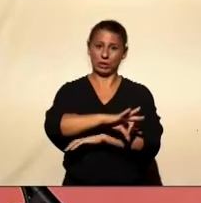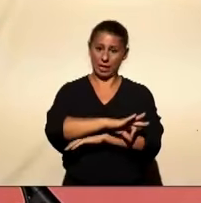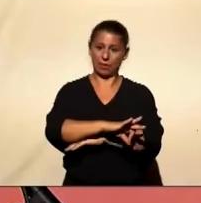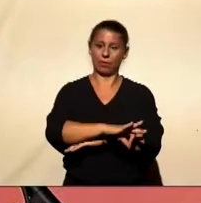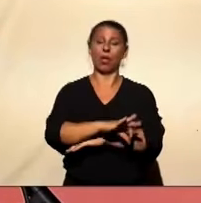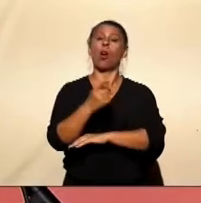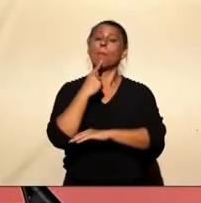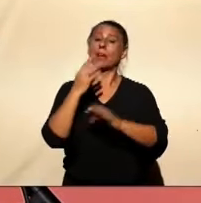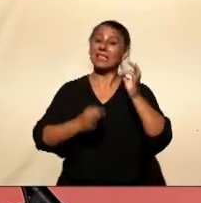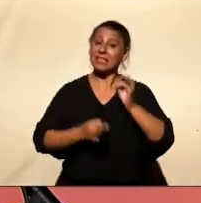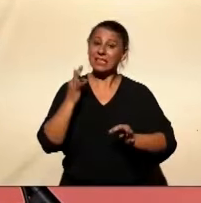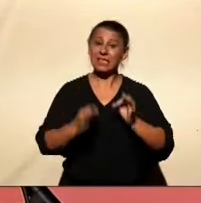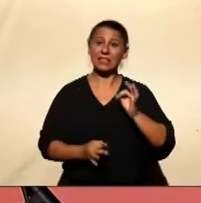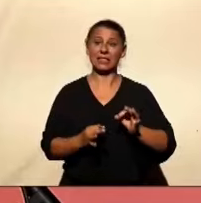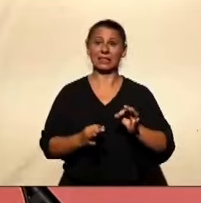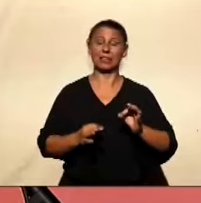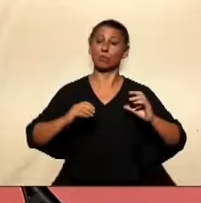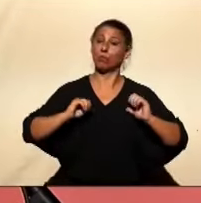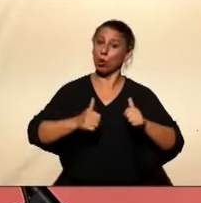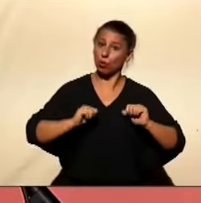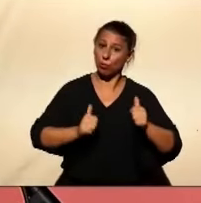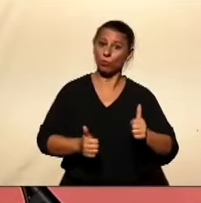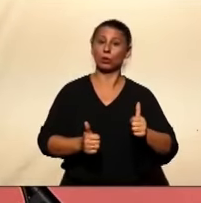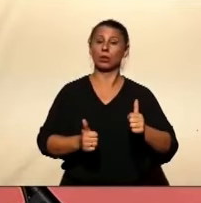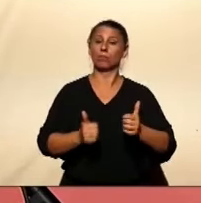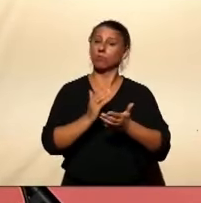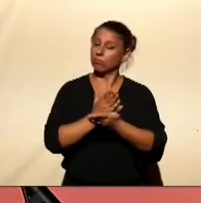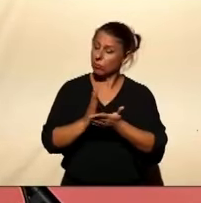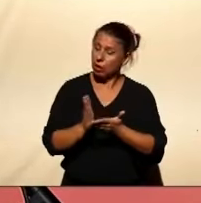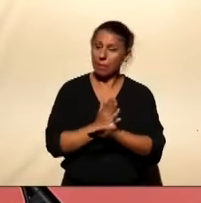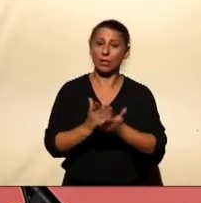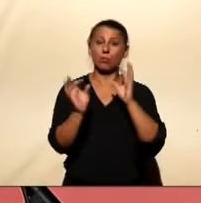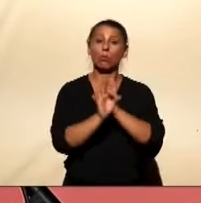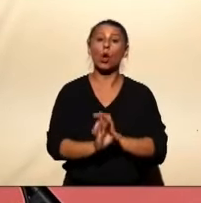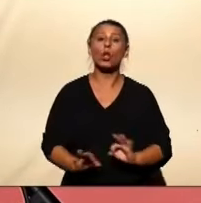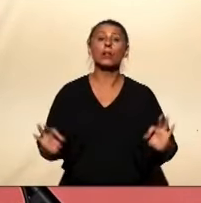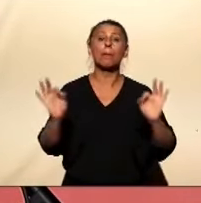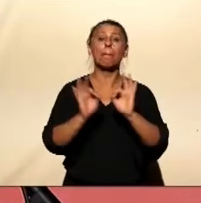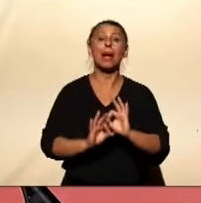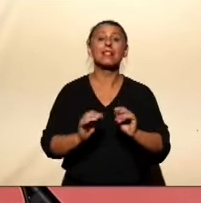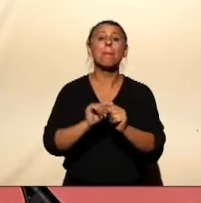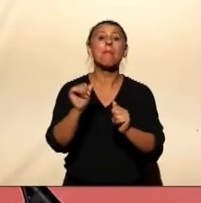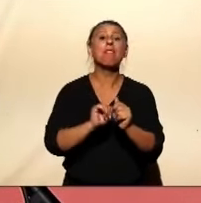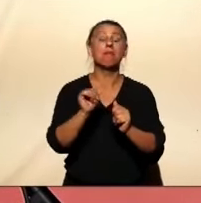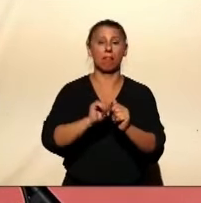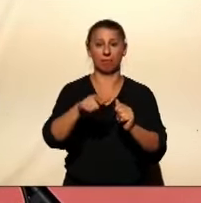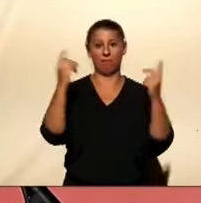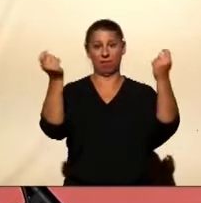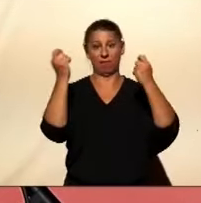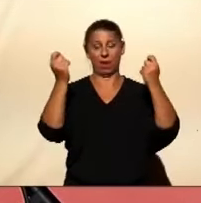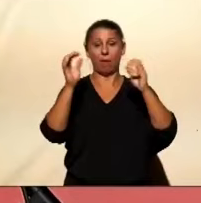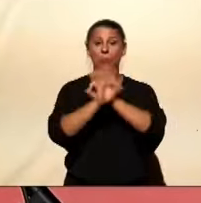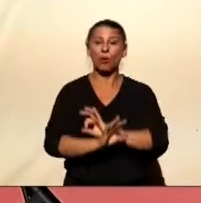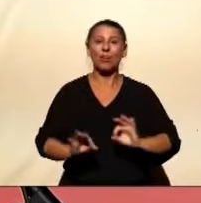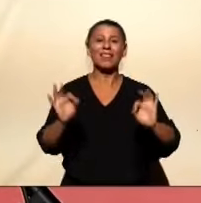με συζήτηση, πρωτοβουλία, καταμερισμό, προετοιμάζεται για μήνες, προετοιμάζει